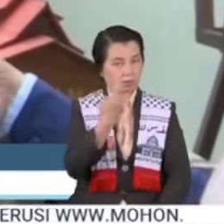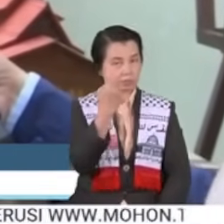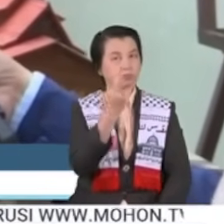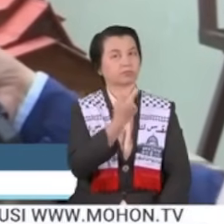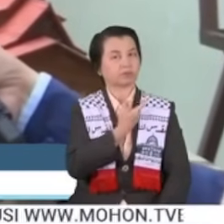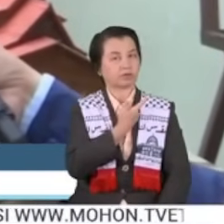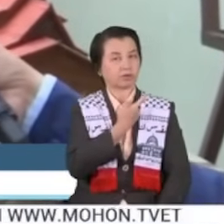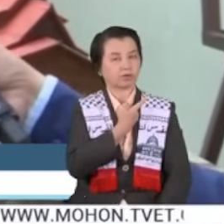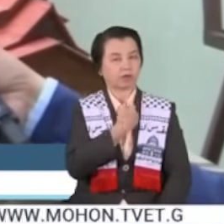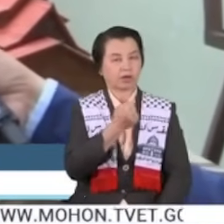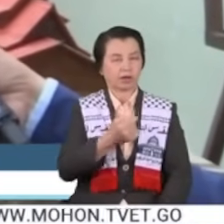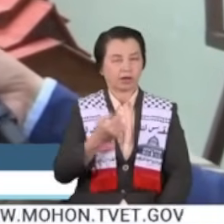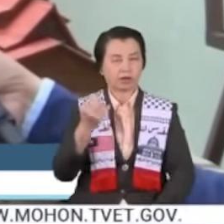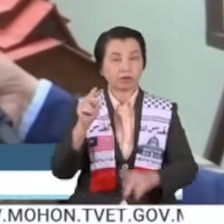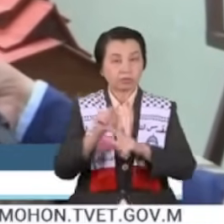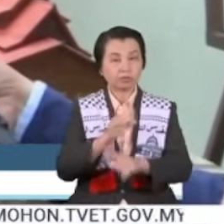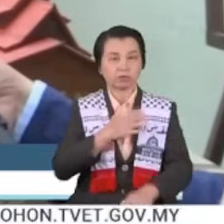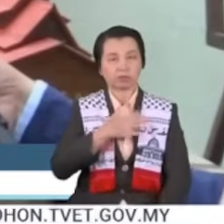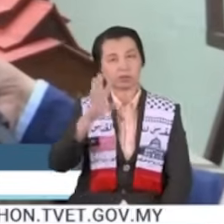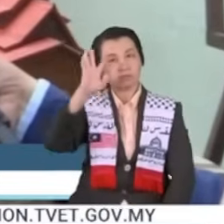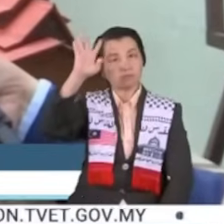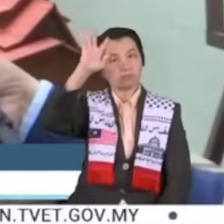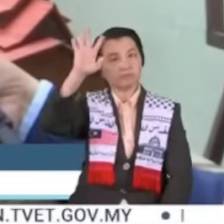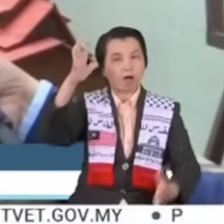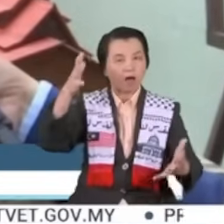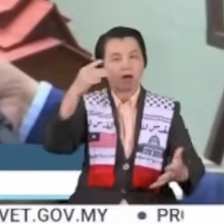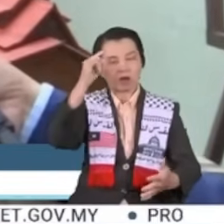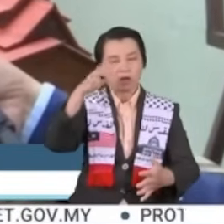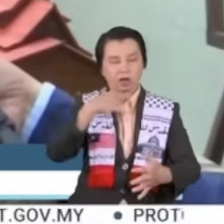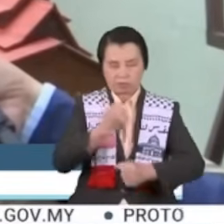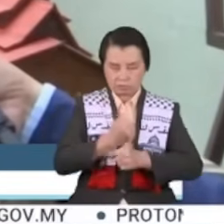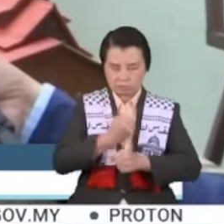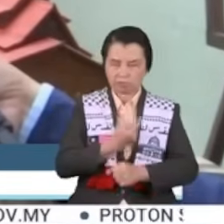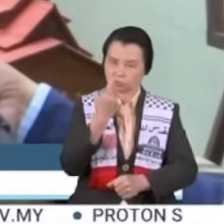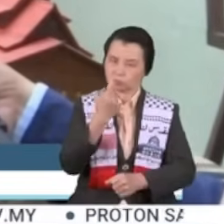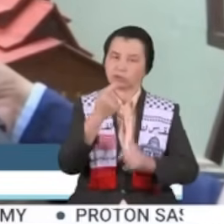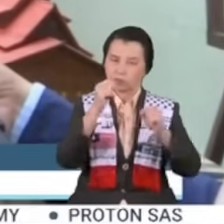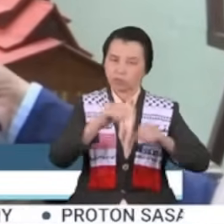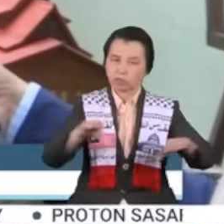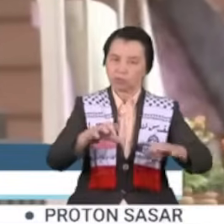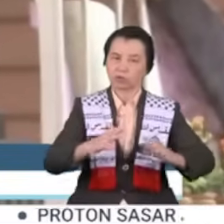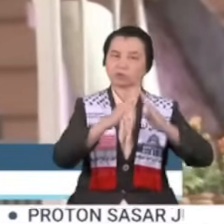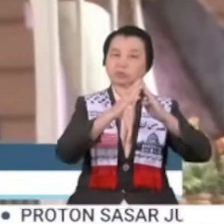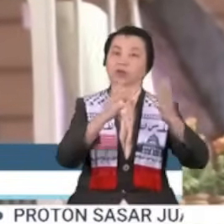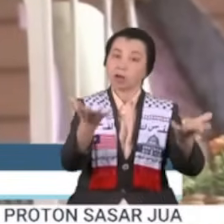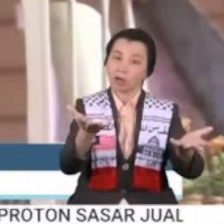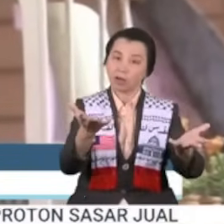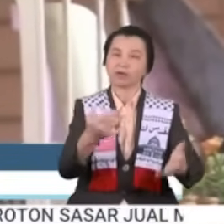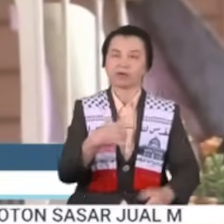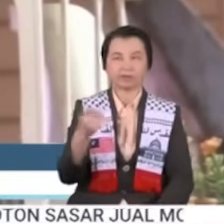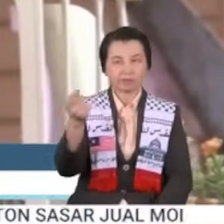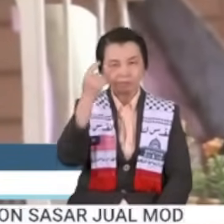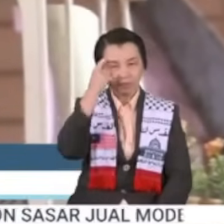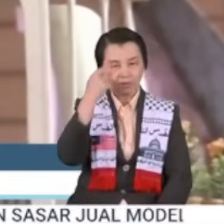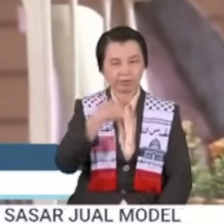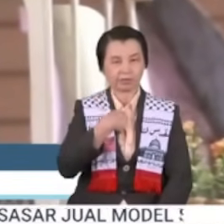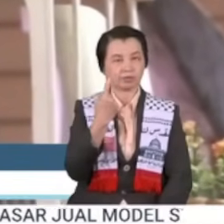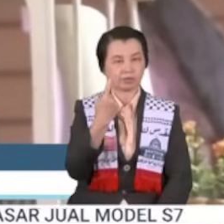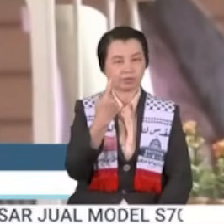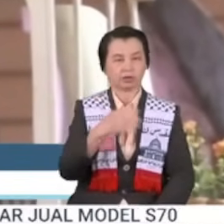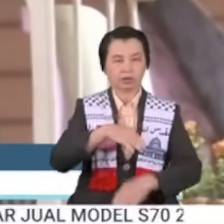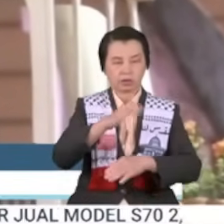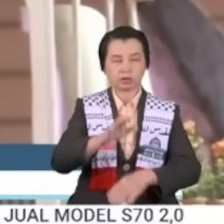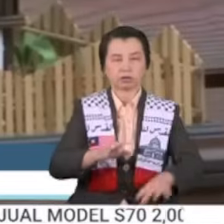jadi saya gunakan kreativiti saya tu macam mana kerja seorang tapi mampu hasilkan